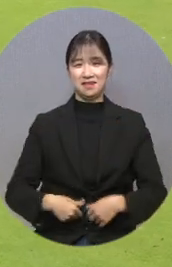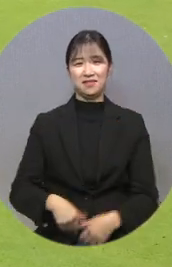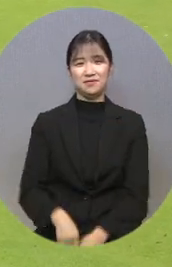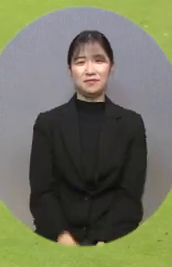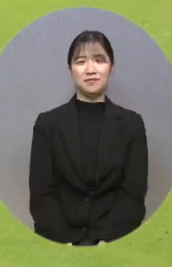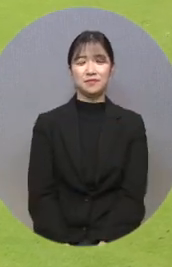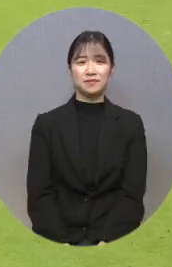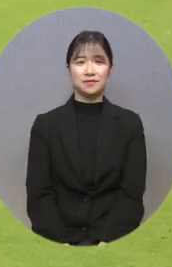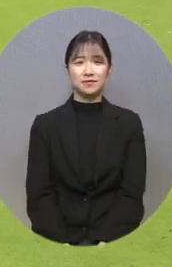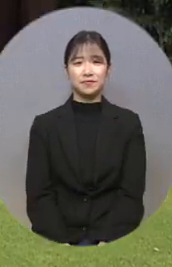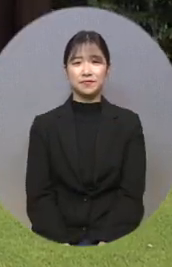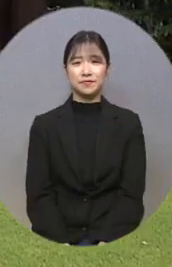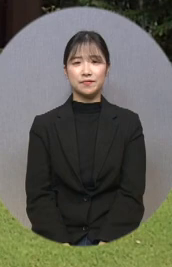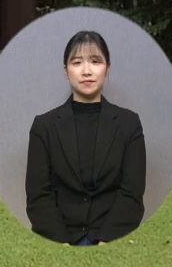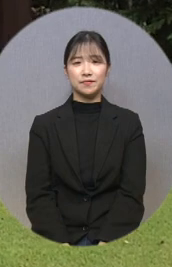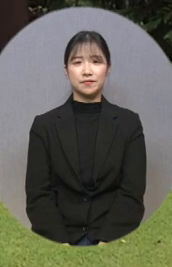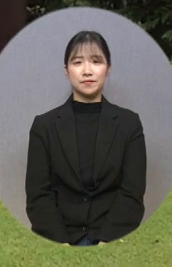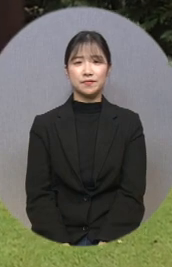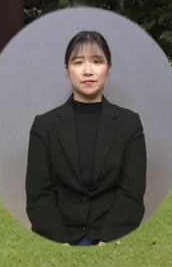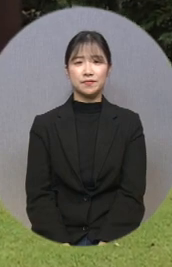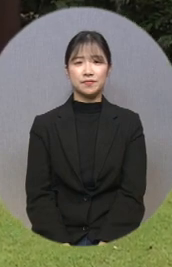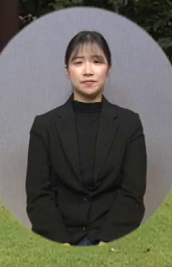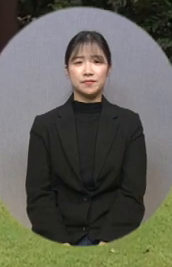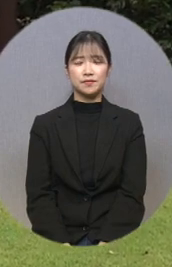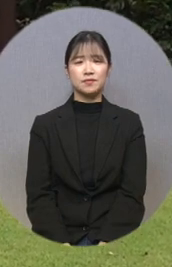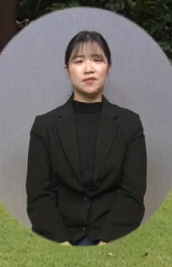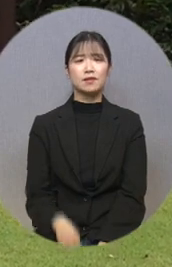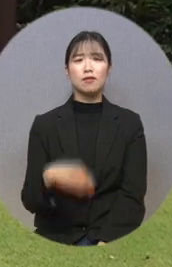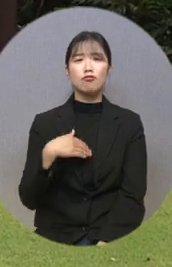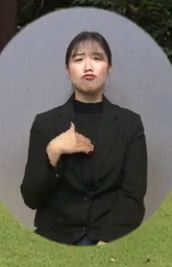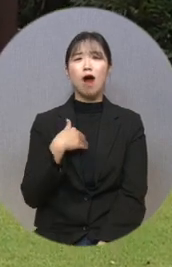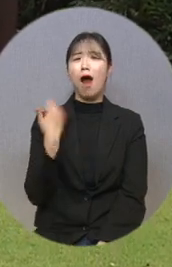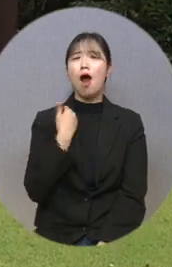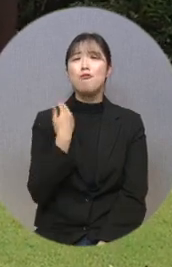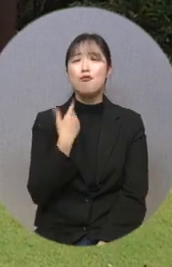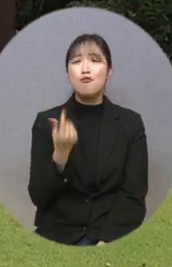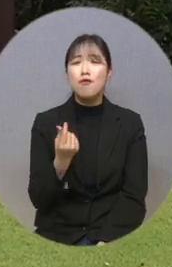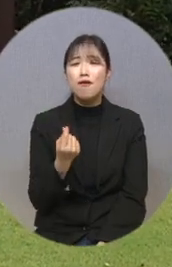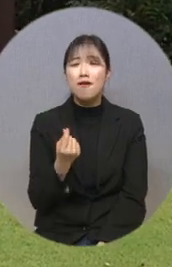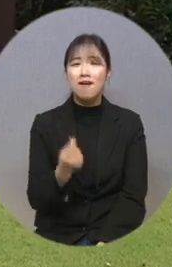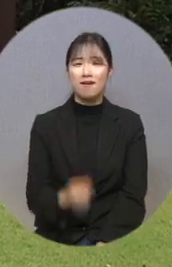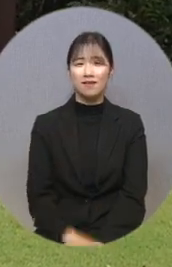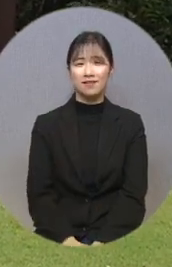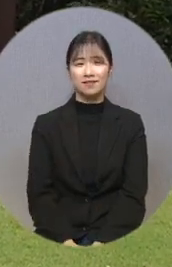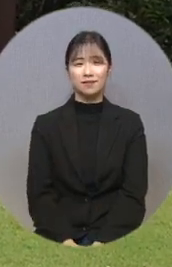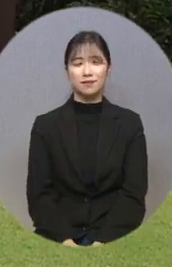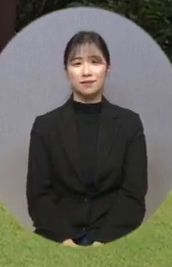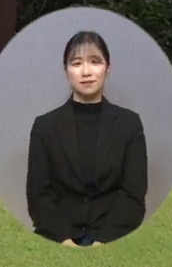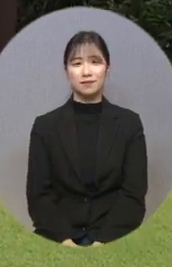드론이. 우리 보인다, 양. 안 보인다. 언니 얼굴 딱 왼쪽, 난 오른쪽.